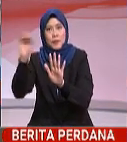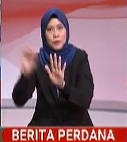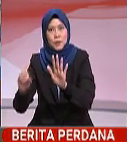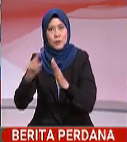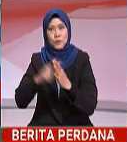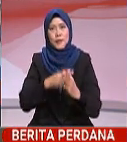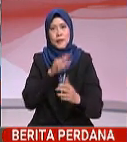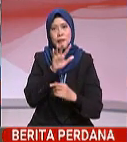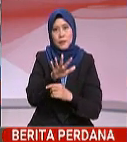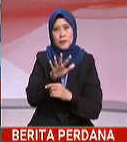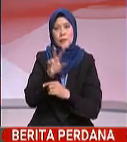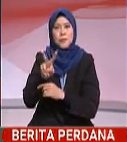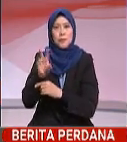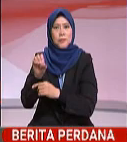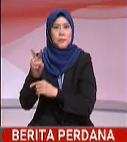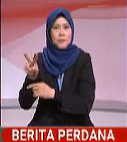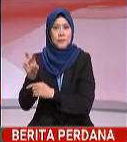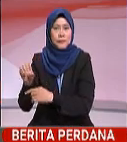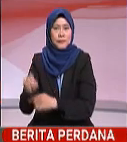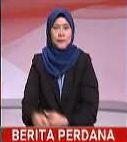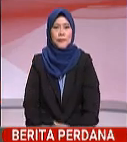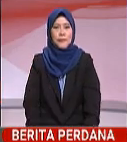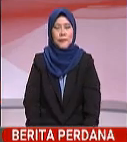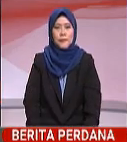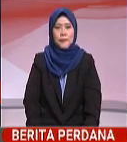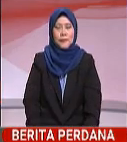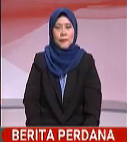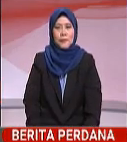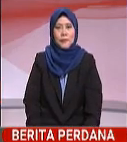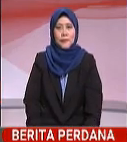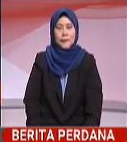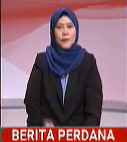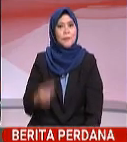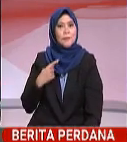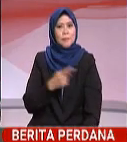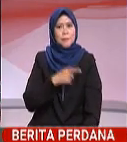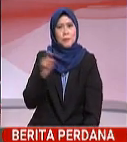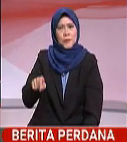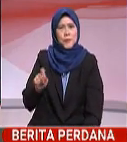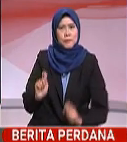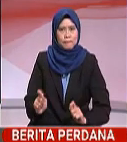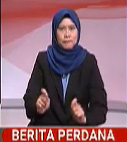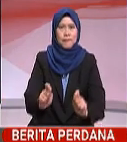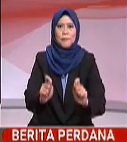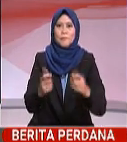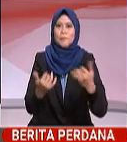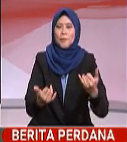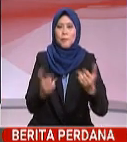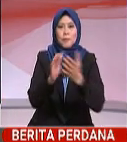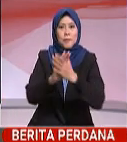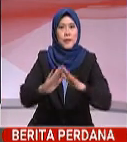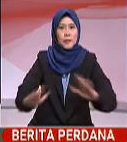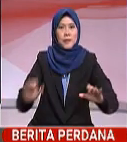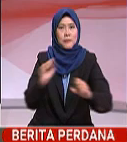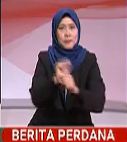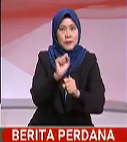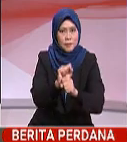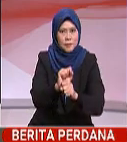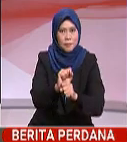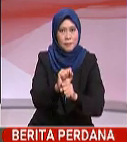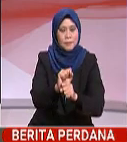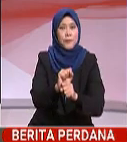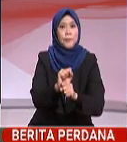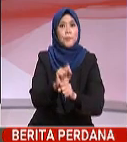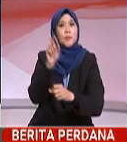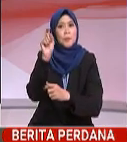pada Mei 2020. Kita perlu bertindak lebih dari hanya menyelamatkan pekerjaan.